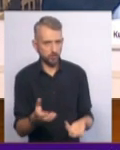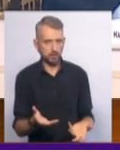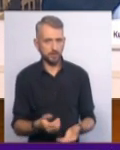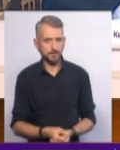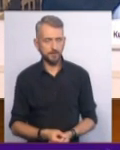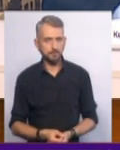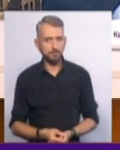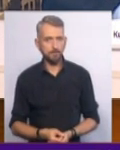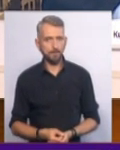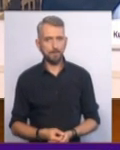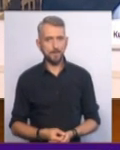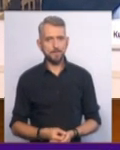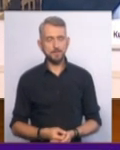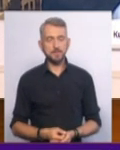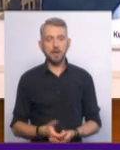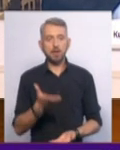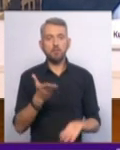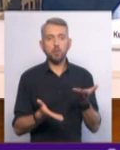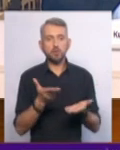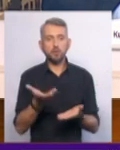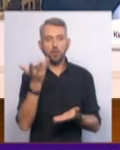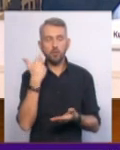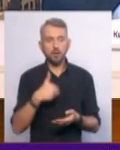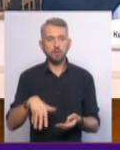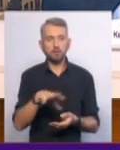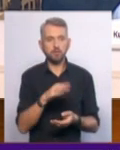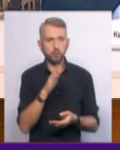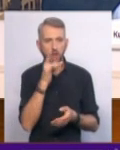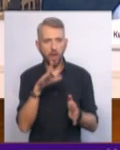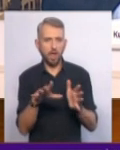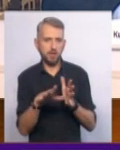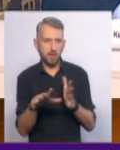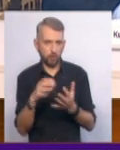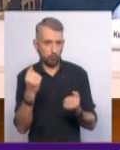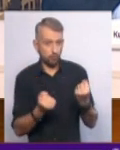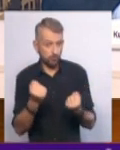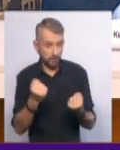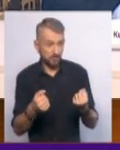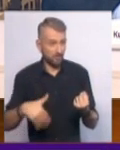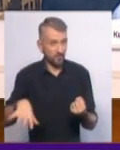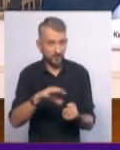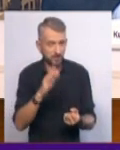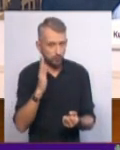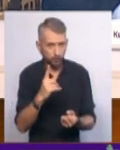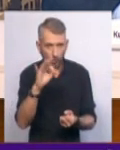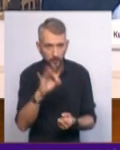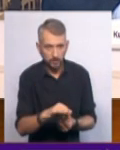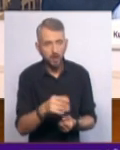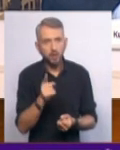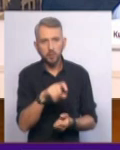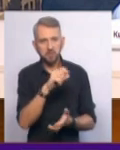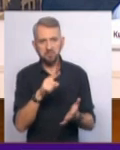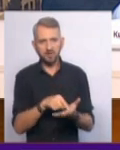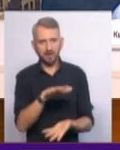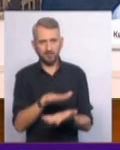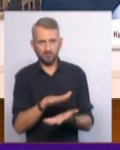Нереально. Можливо, коли ми перейдемо всі на електрокари, тоді це питання з